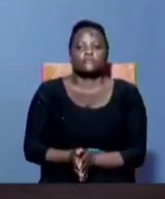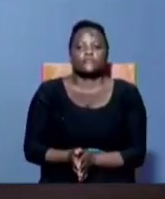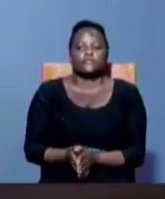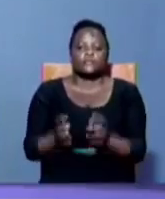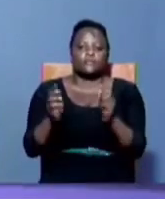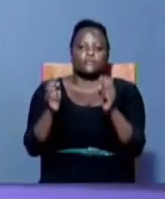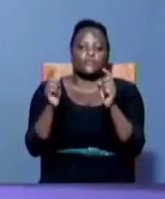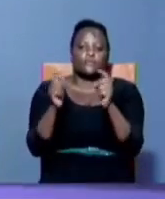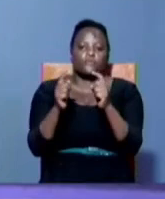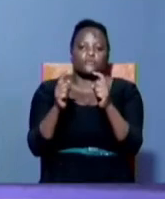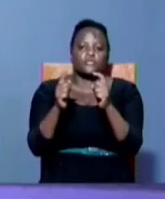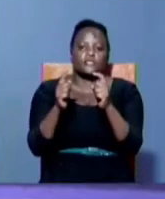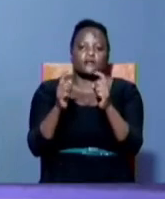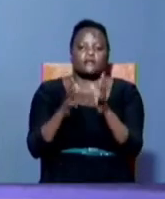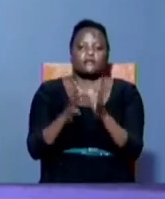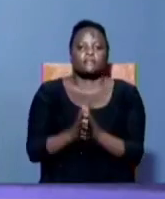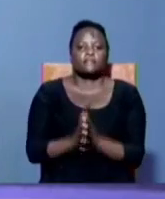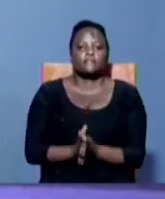Zinapokutana.